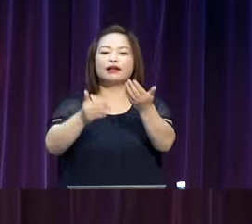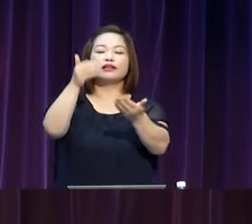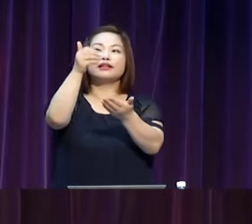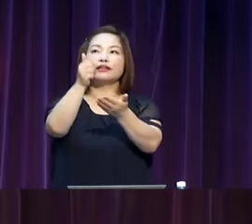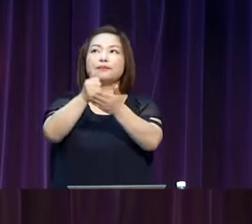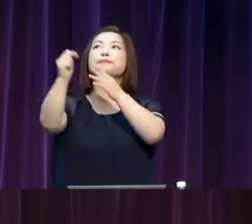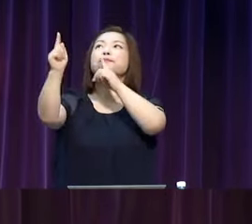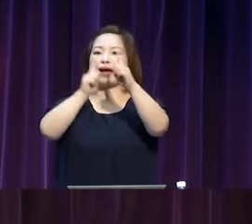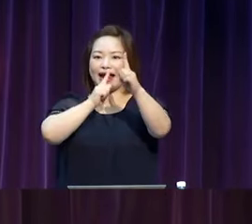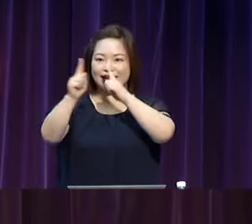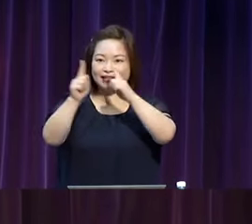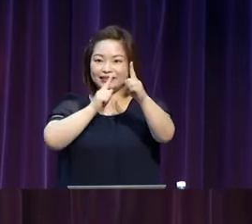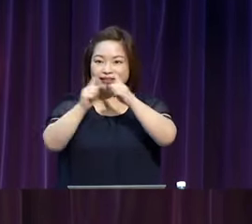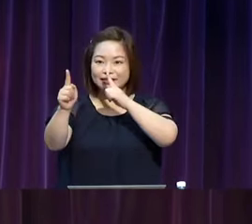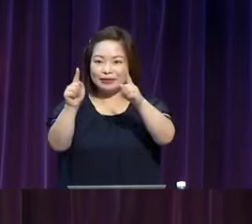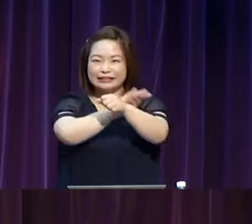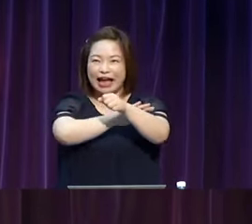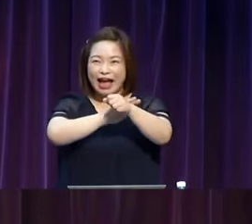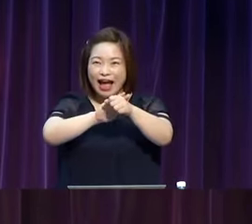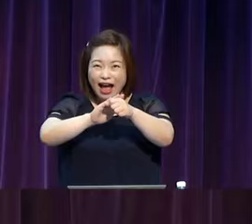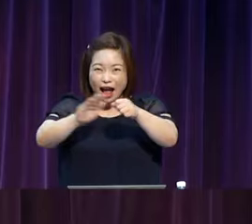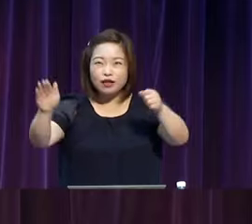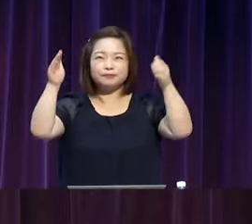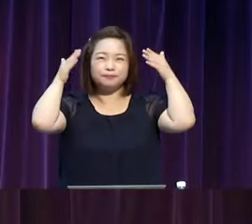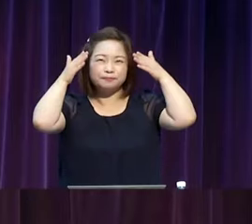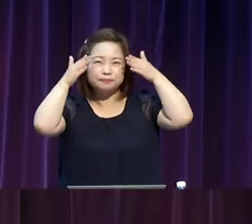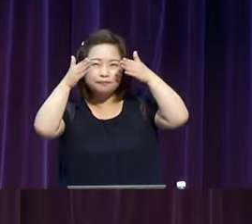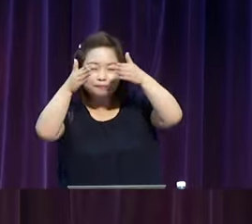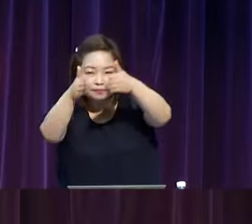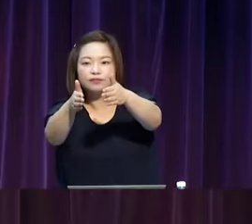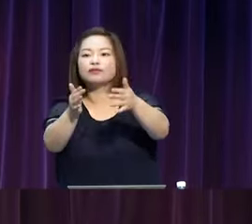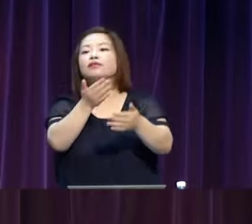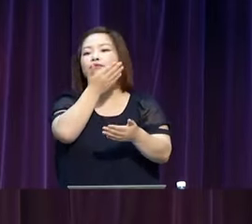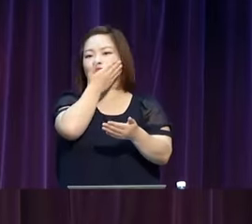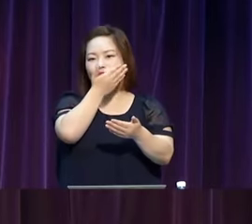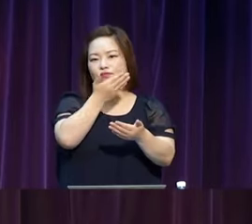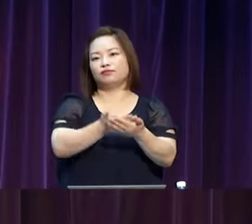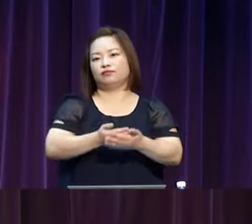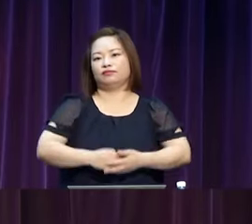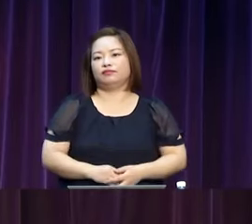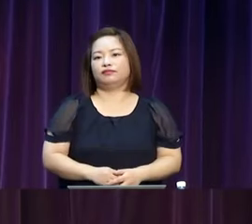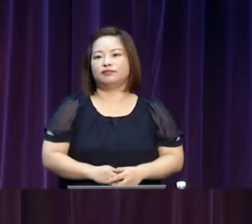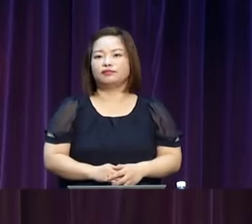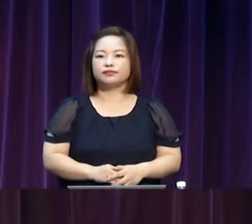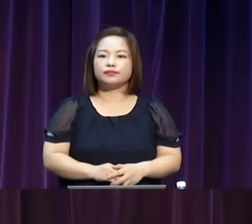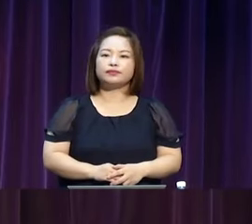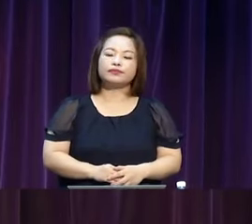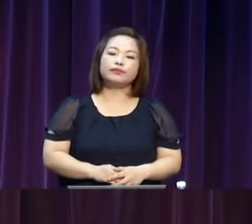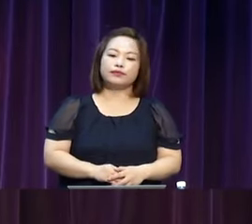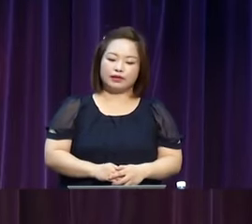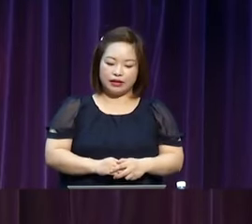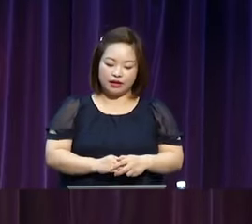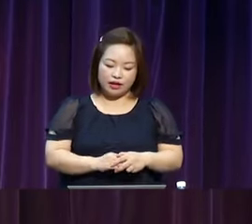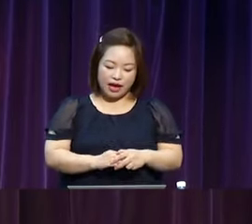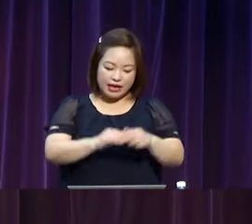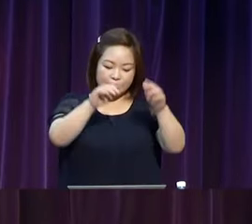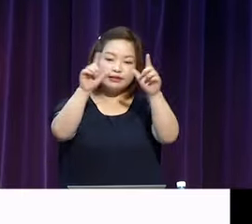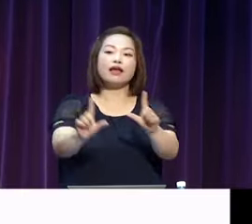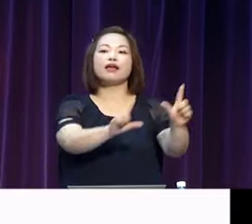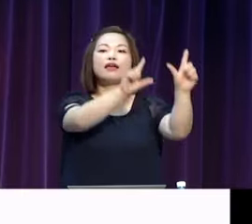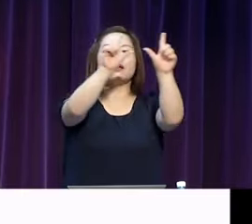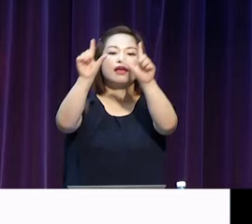뭐라고 말씀하시느냐? 이것이 아주 중요하다는 거예요. 그래서 이 생활